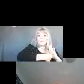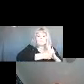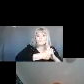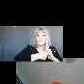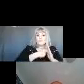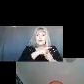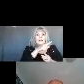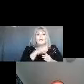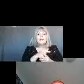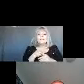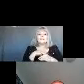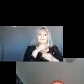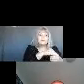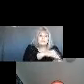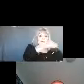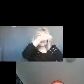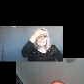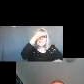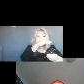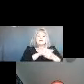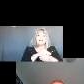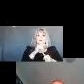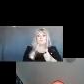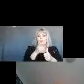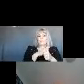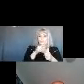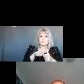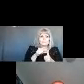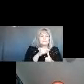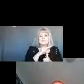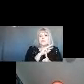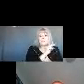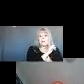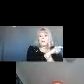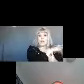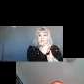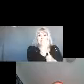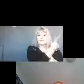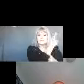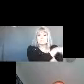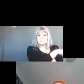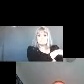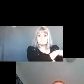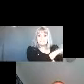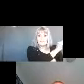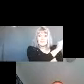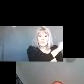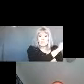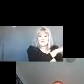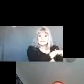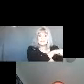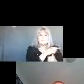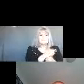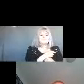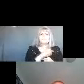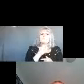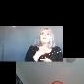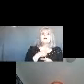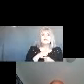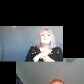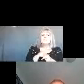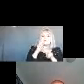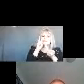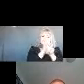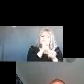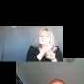om te sorg vir die mense. Baie mense het begin glo, en hulle toe by die apostels begin leer, en dit is nou opgegaan, dat hulle hulle huise verkoop het,